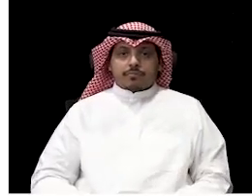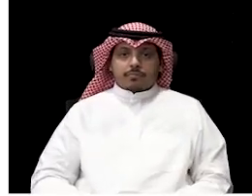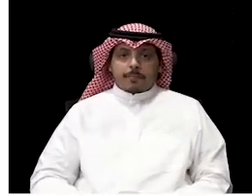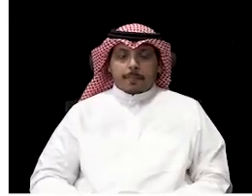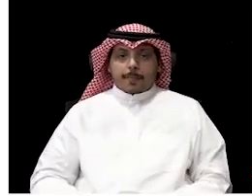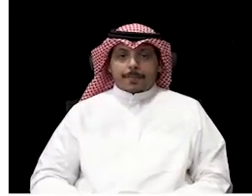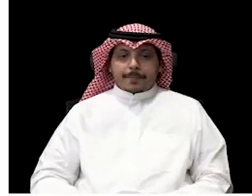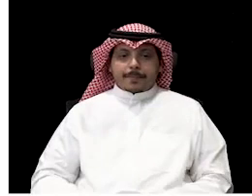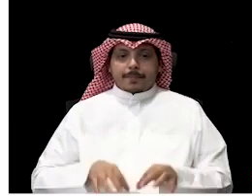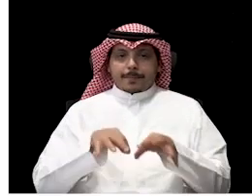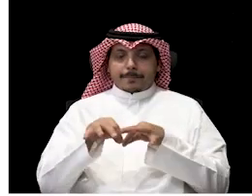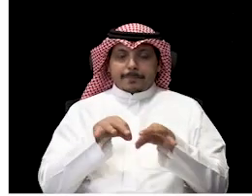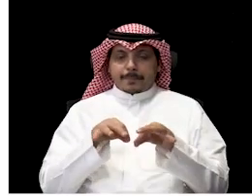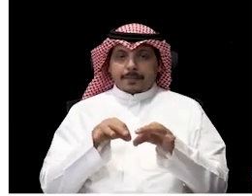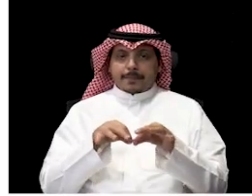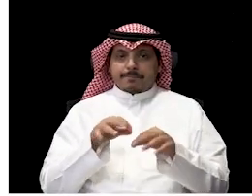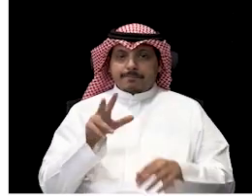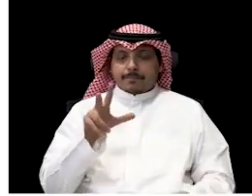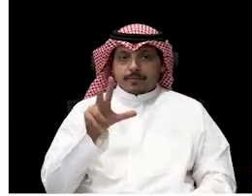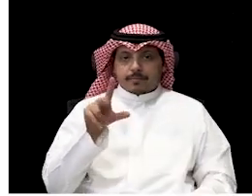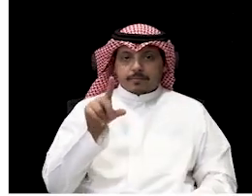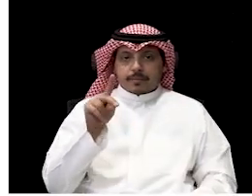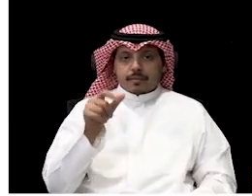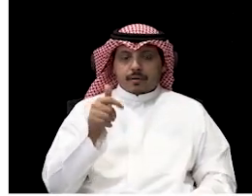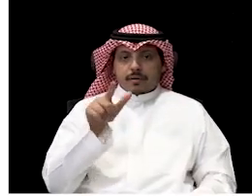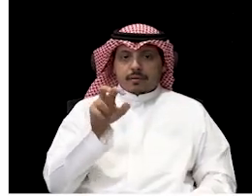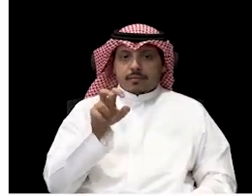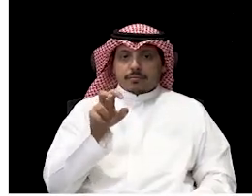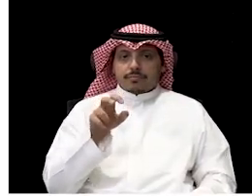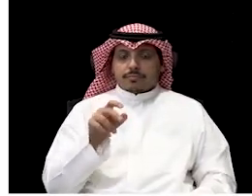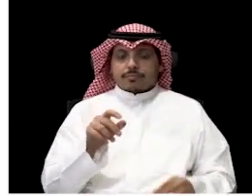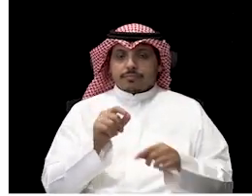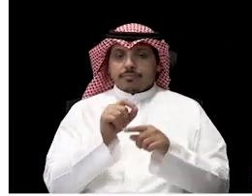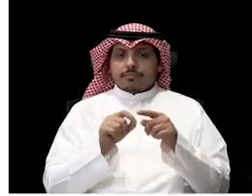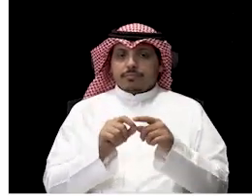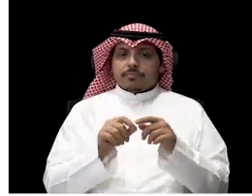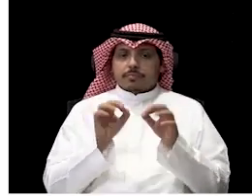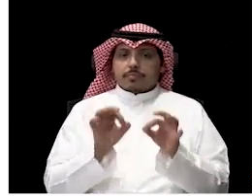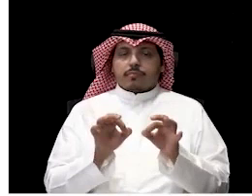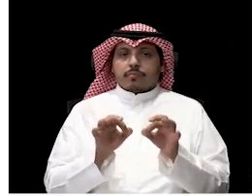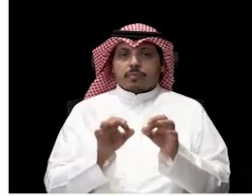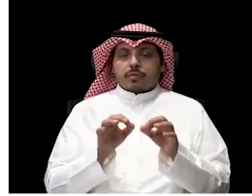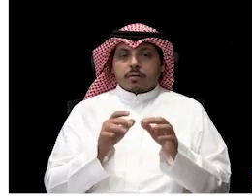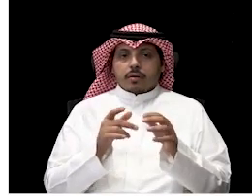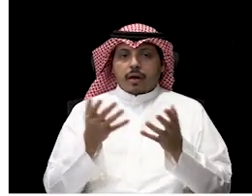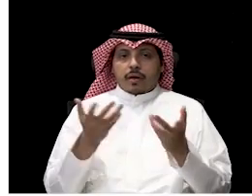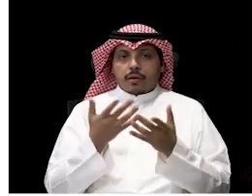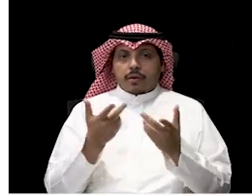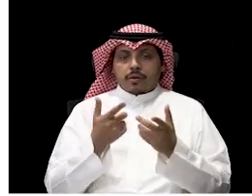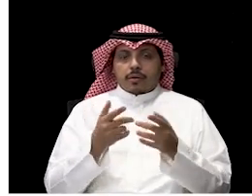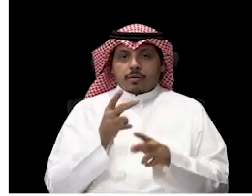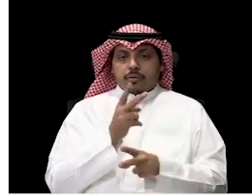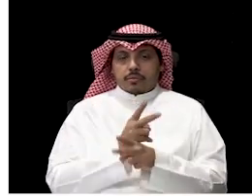كيف تقاس البطالة؟ يقاس معدل البطالة في العالم بتحديد النسبة وفق الآتي: عدد